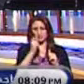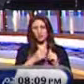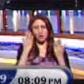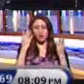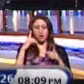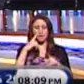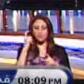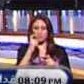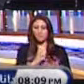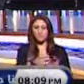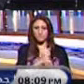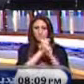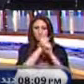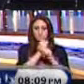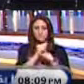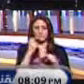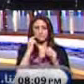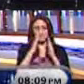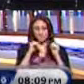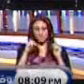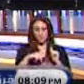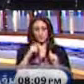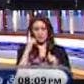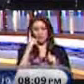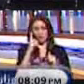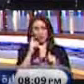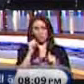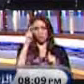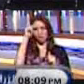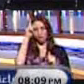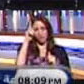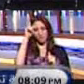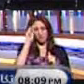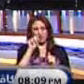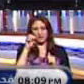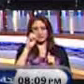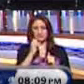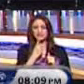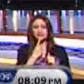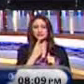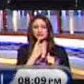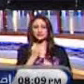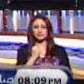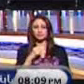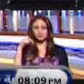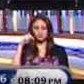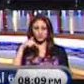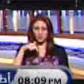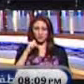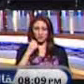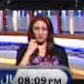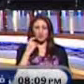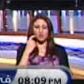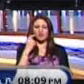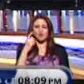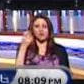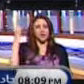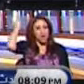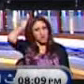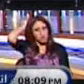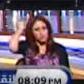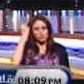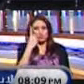يحميك ويحفظك من كل سوء. نبدأ بأول أخبارنا النهاردة 90 دقيقة. النهاردة شيع الآلاف من أهالي أسيوط